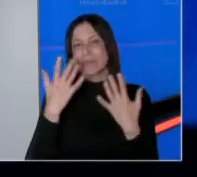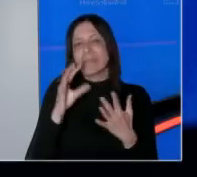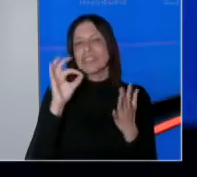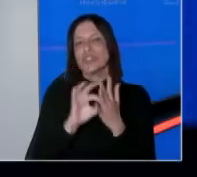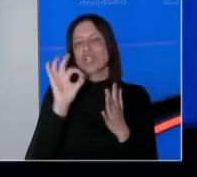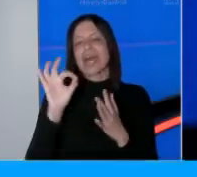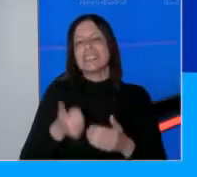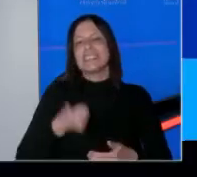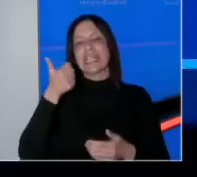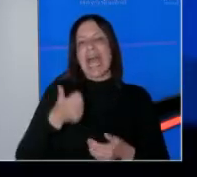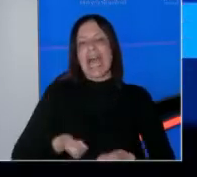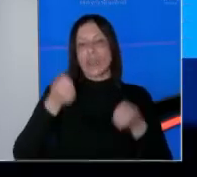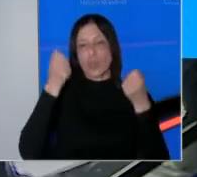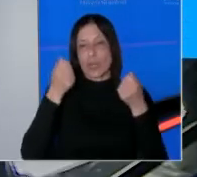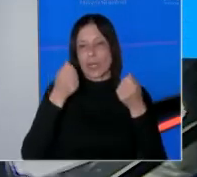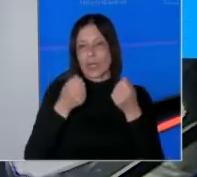שלך לשר החינוך?